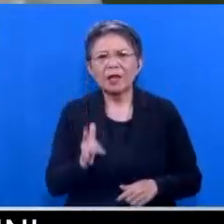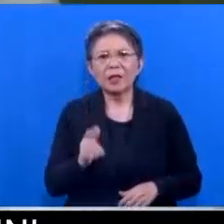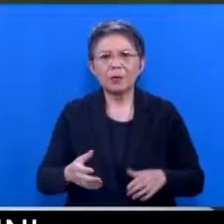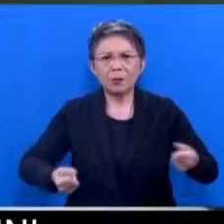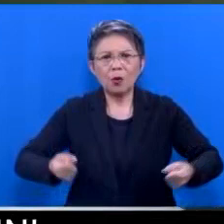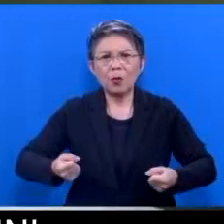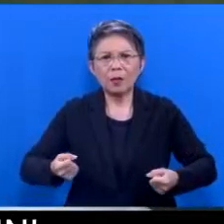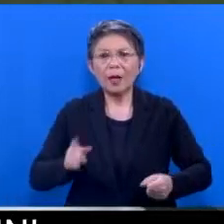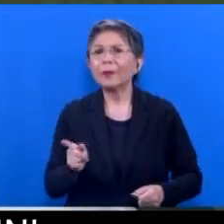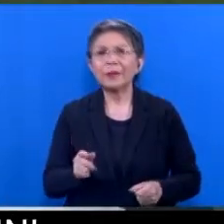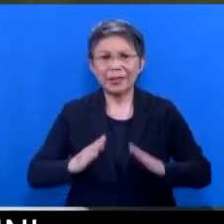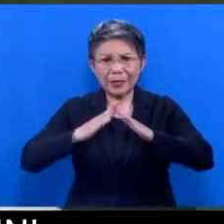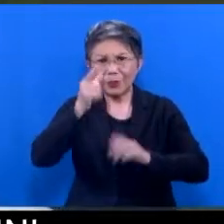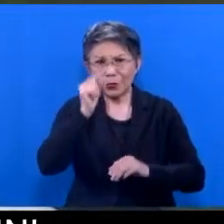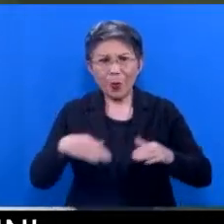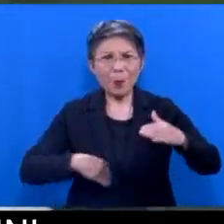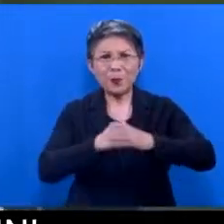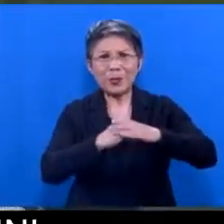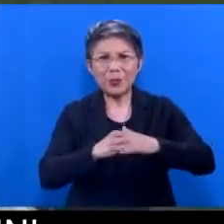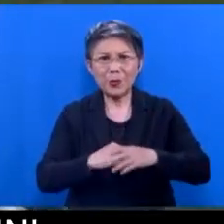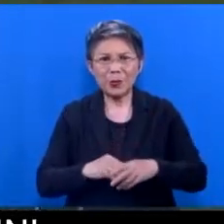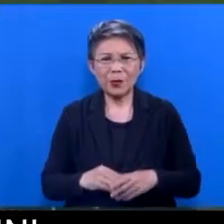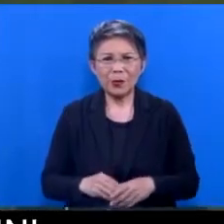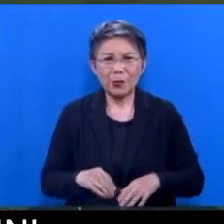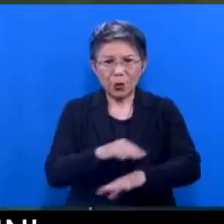Ini belangkarnya nggak ada yang kosong. Oh, nunggu belangkarnya?